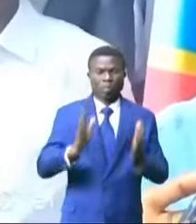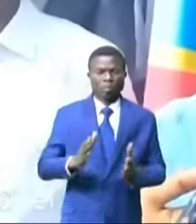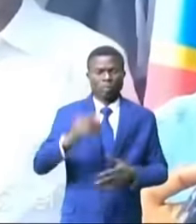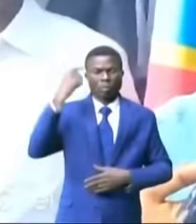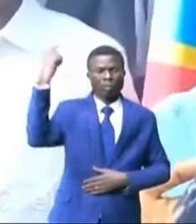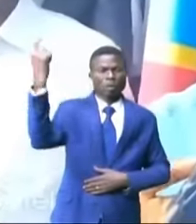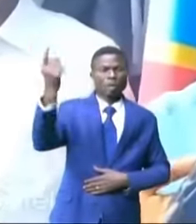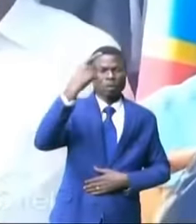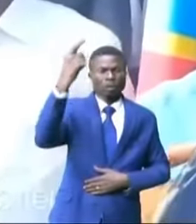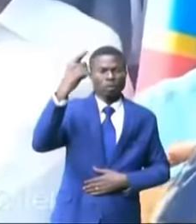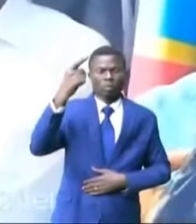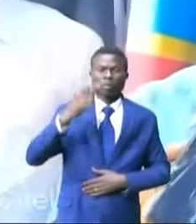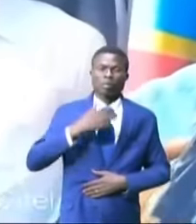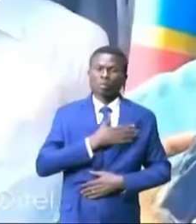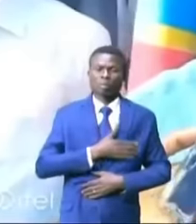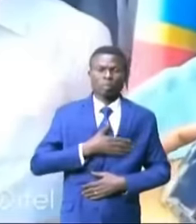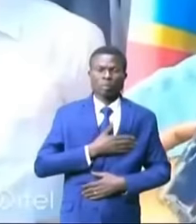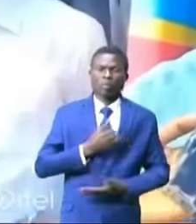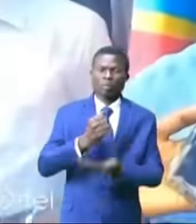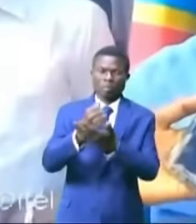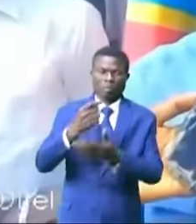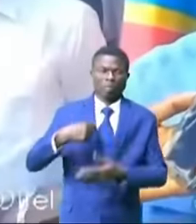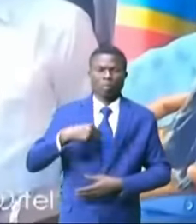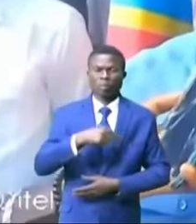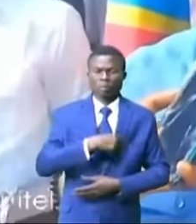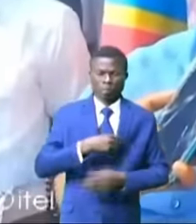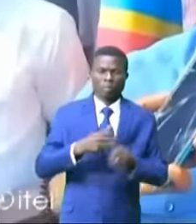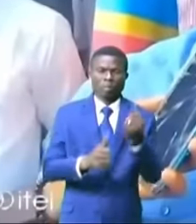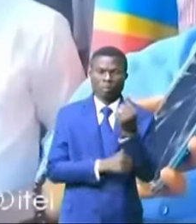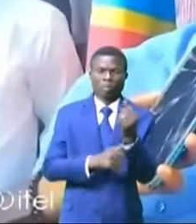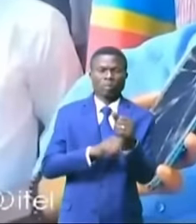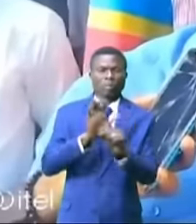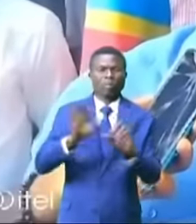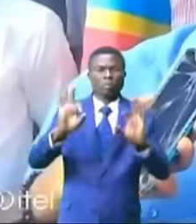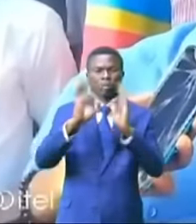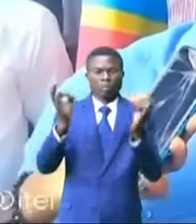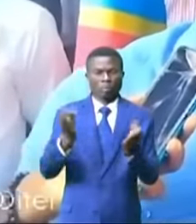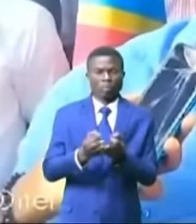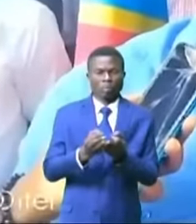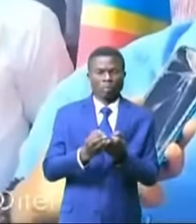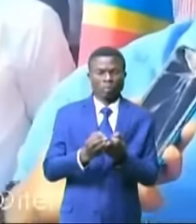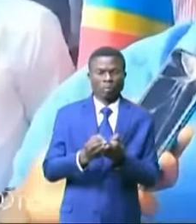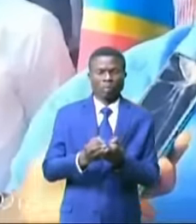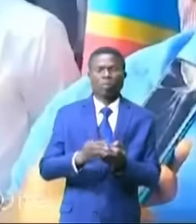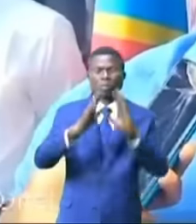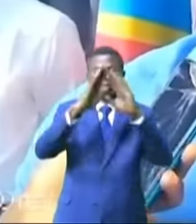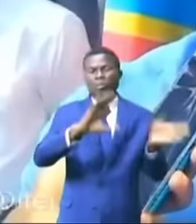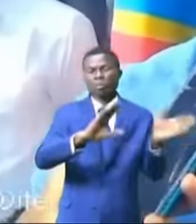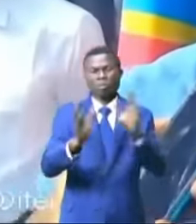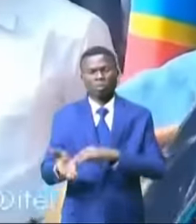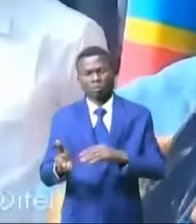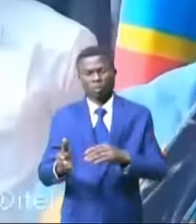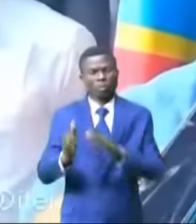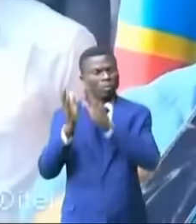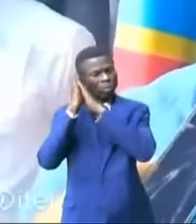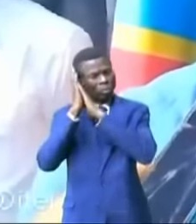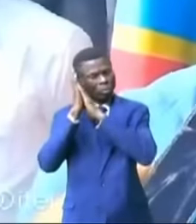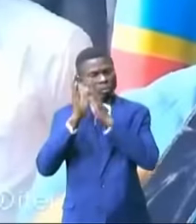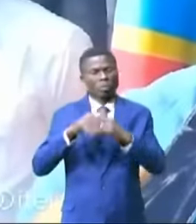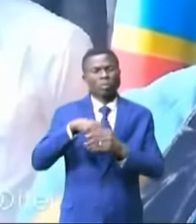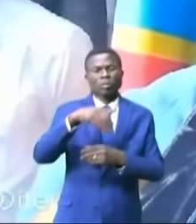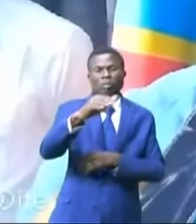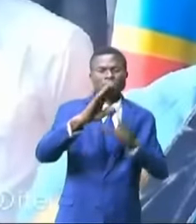humanitaires de bien vouloir voler au secours de ces nombreuses familles sinistrées, lesquelles vivent dans la